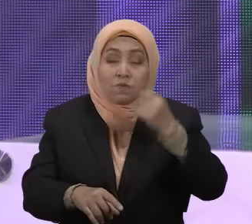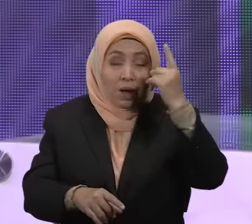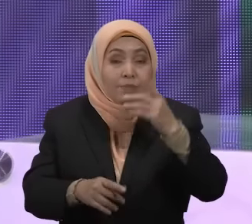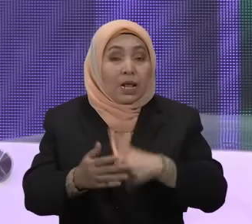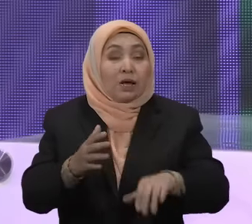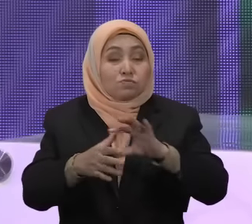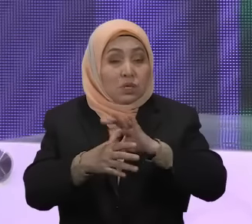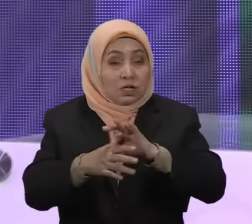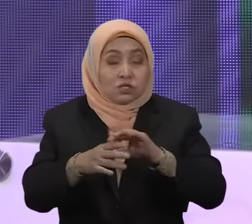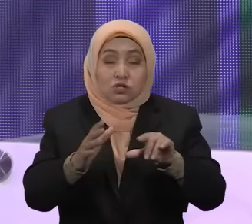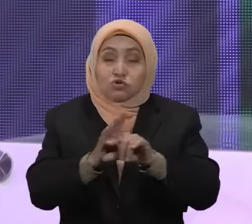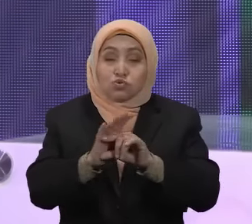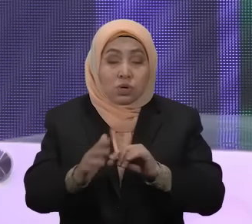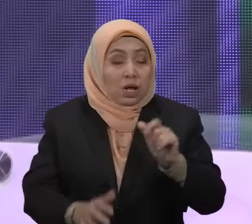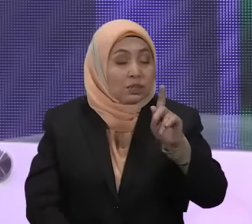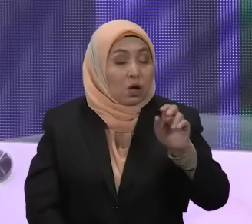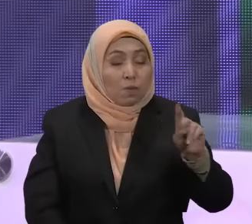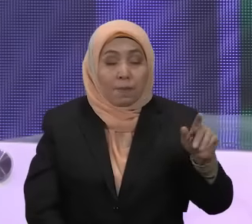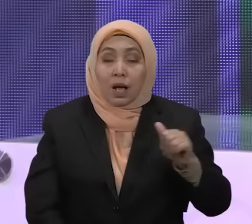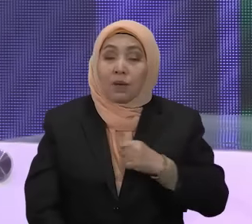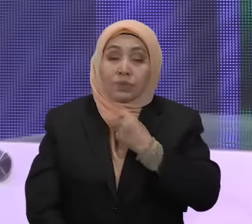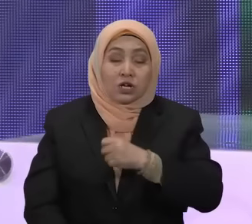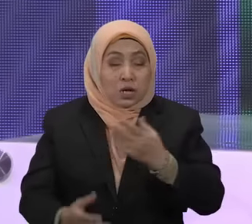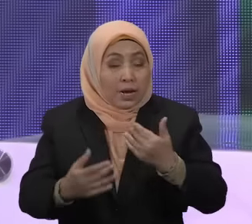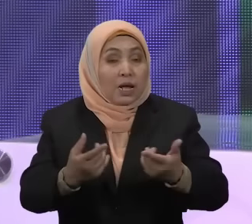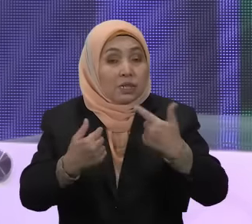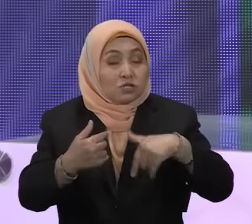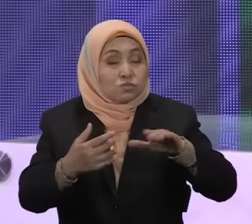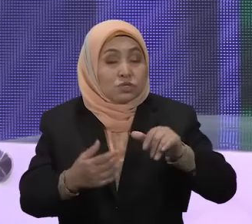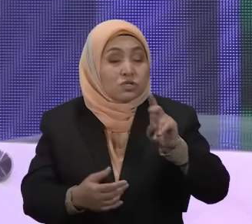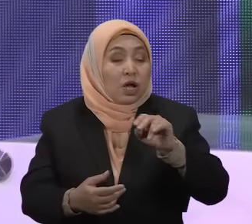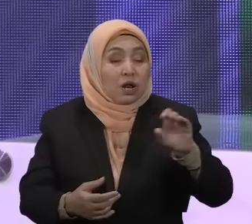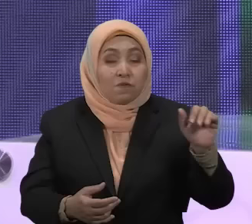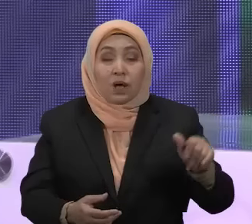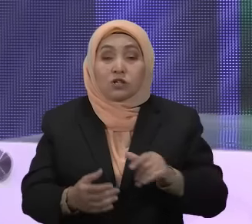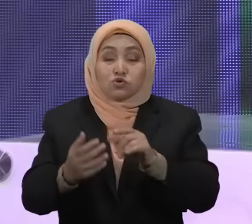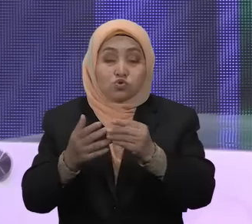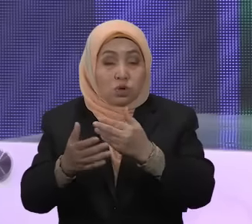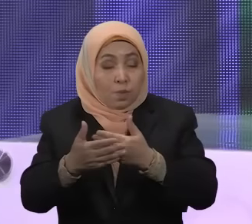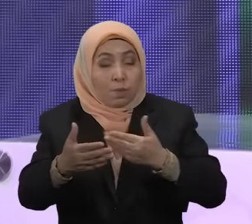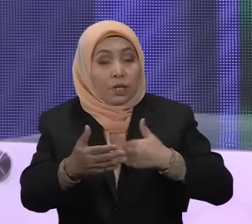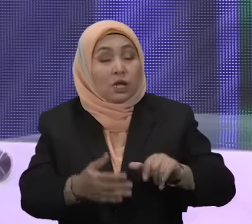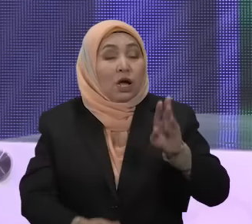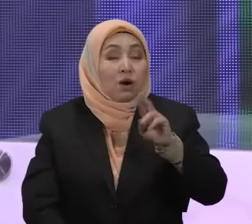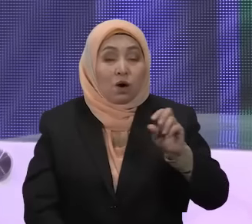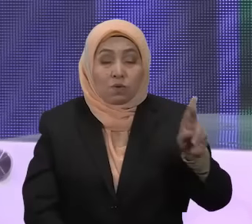dalam konteks surah At-Taubah ini, hadir selepas surah Al-Anfal, sebelumnya adalah surah Al-A'raf dan sebelumnya adalah surah Al-An'am Ustaz